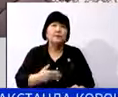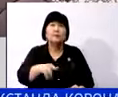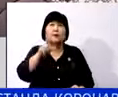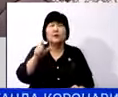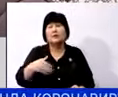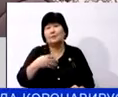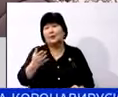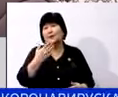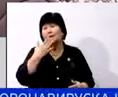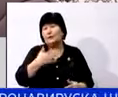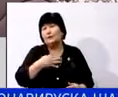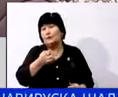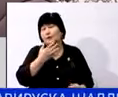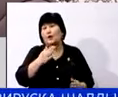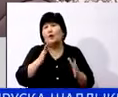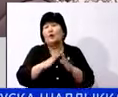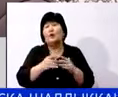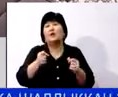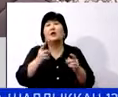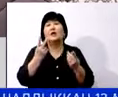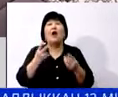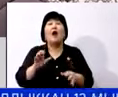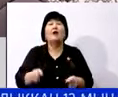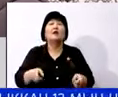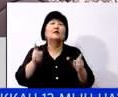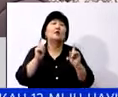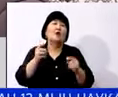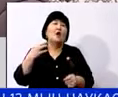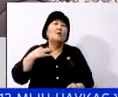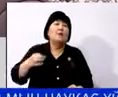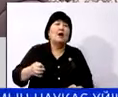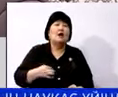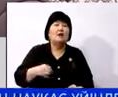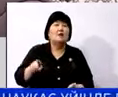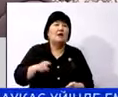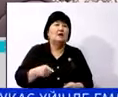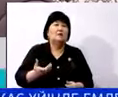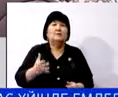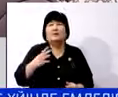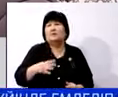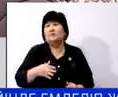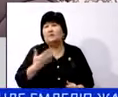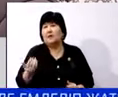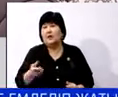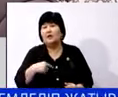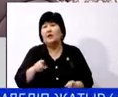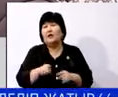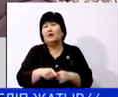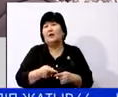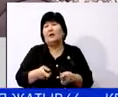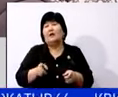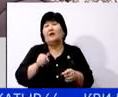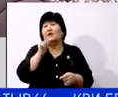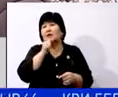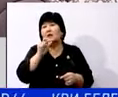менің сүйсінетінім, үйде жатып, екі аяғын көтеріп, балаларының бойына масыл болып жатқан жоқ, болмаса қоғамға масыл